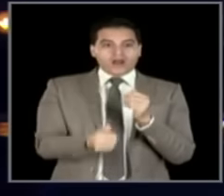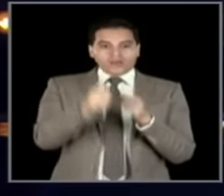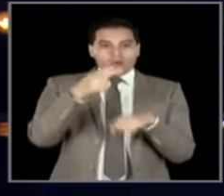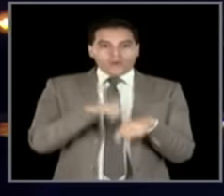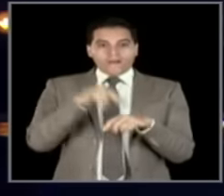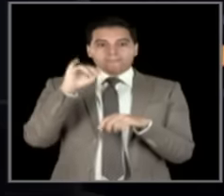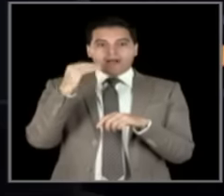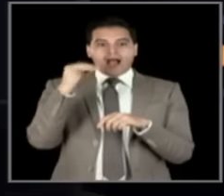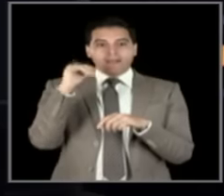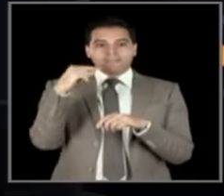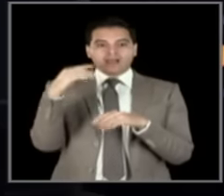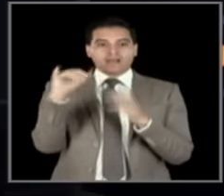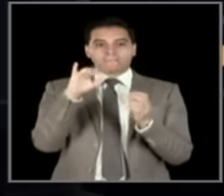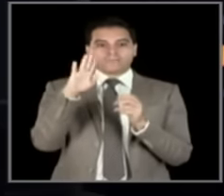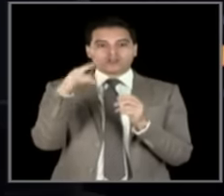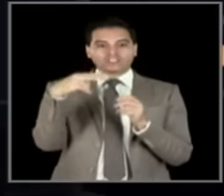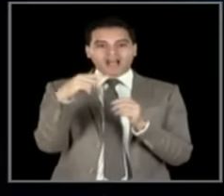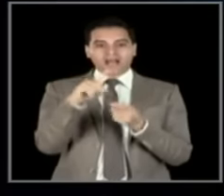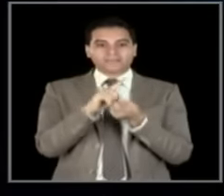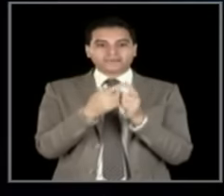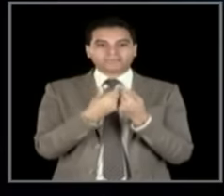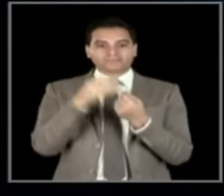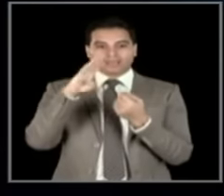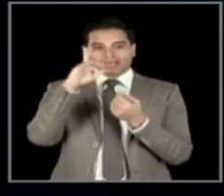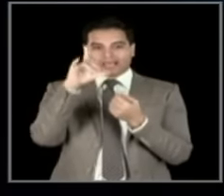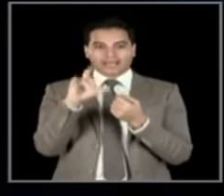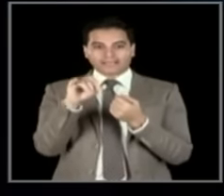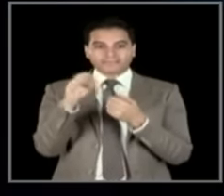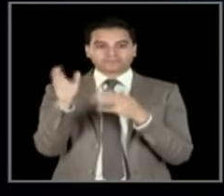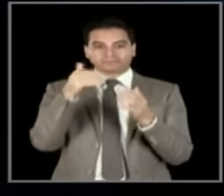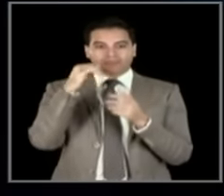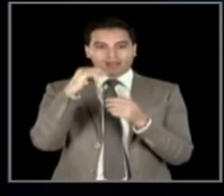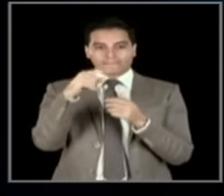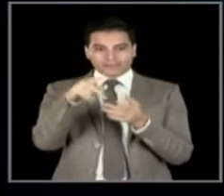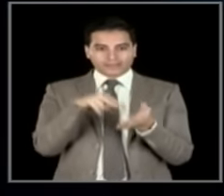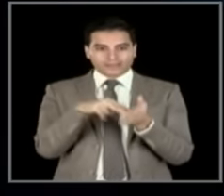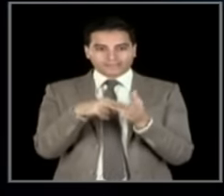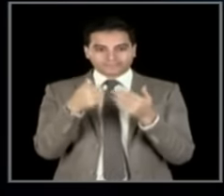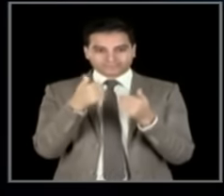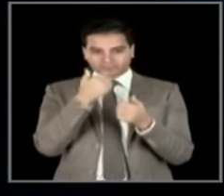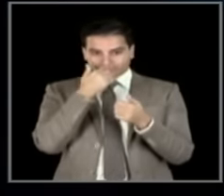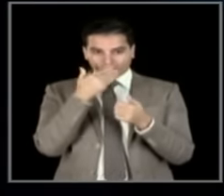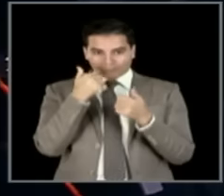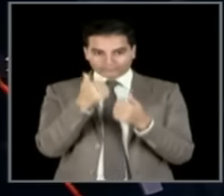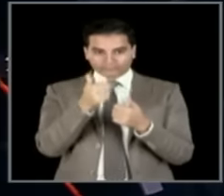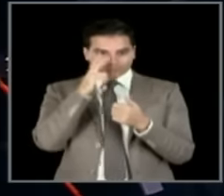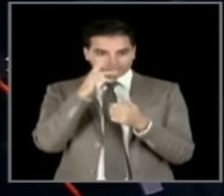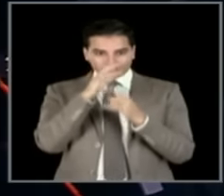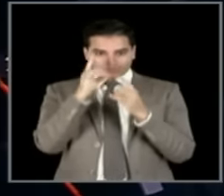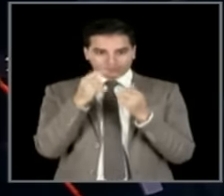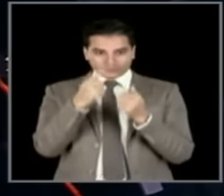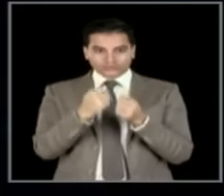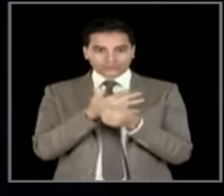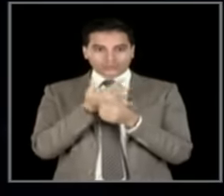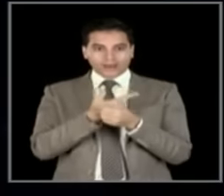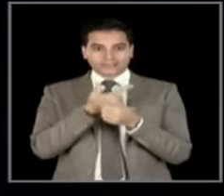ومحمد مسعد نزل مكان كريم أحمد. ازيك يا مسعد؟ الحمد لله تمام والله. أخبارك إيه؟ تمام والله. احكي لي